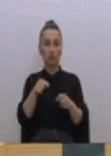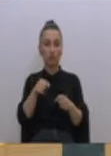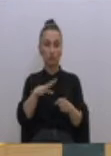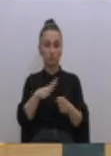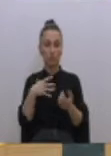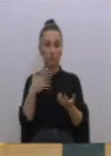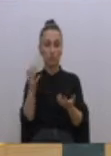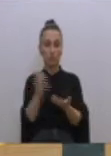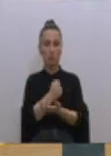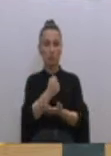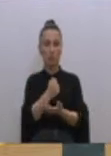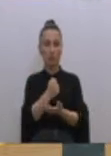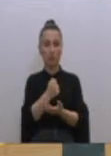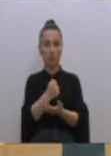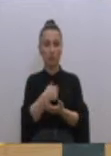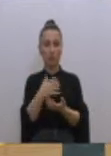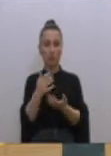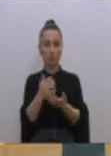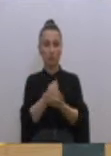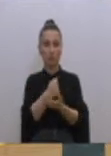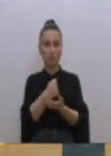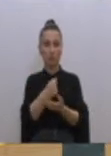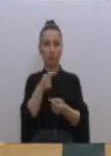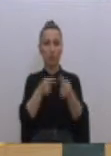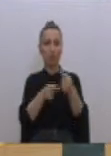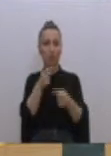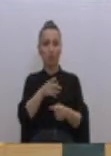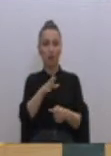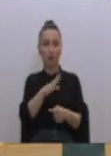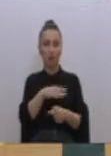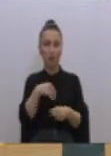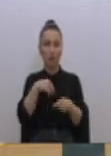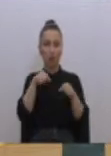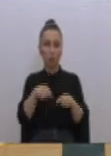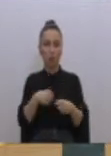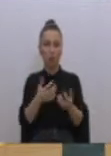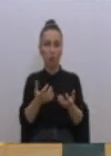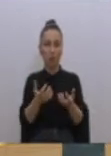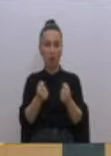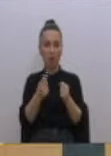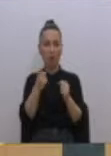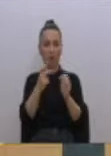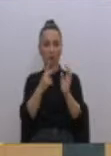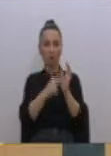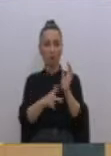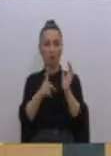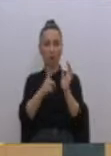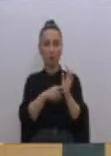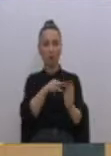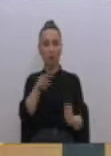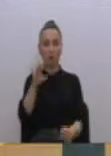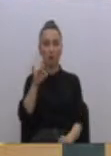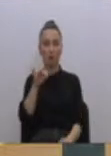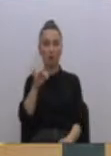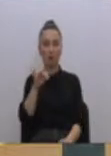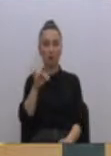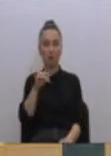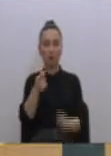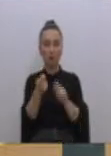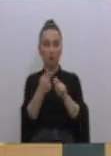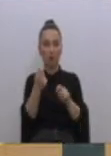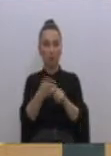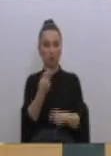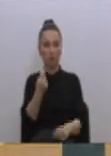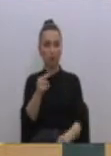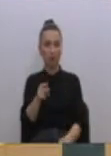decât, muge bule, da, uhađe, da, uhađe, unebit, da, upleau, mui povet, mi-i uire, da, sunt moza și de milioane de lari, odenobit, compensație,